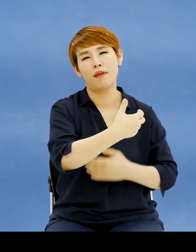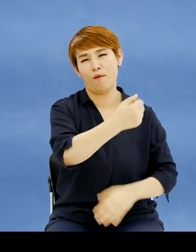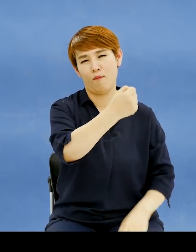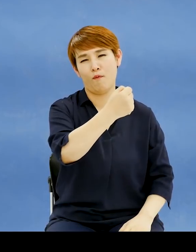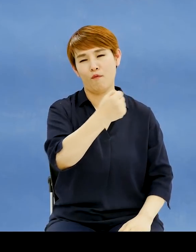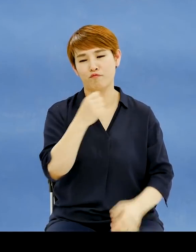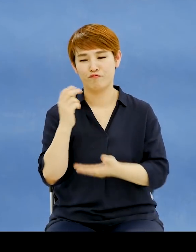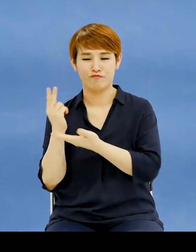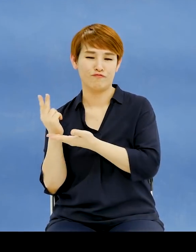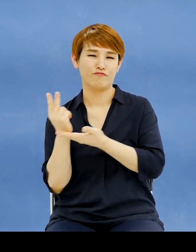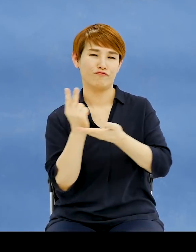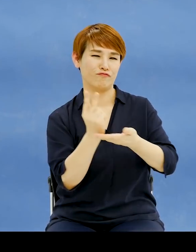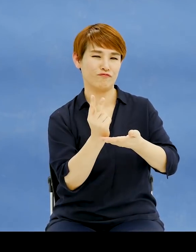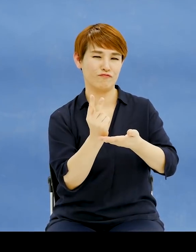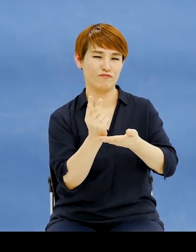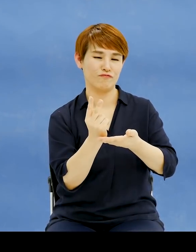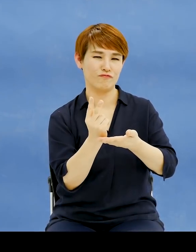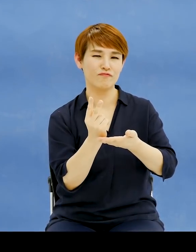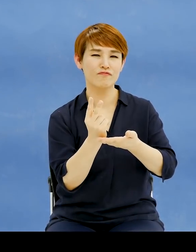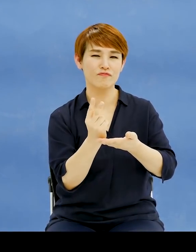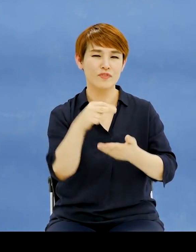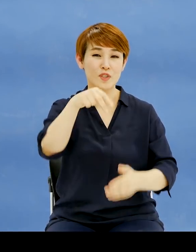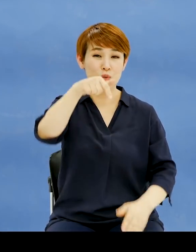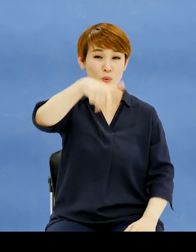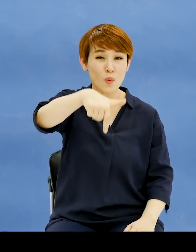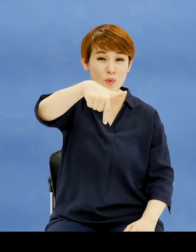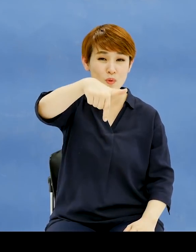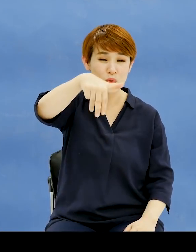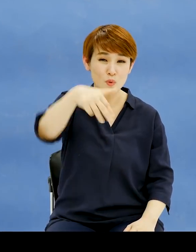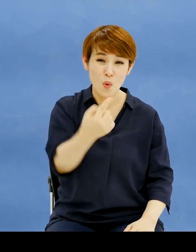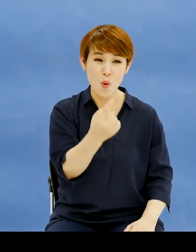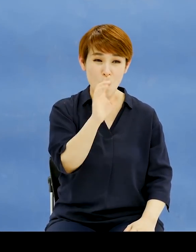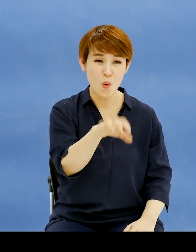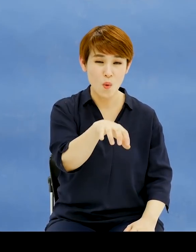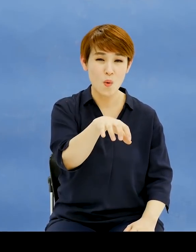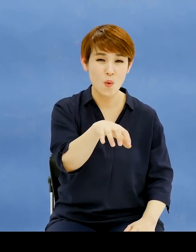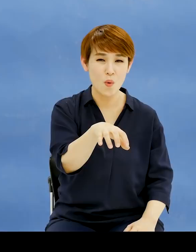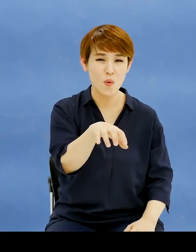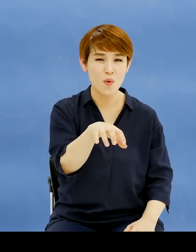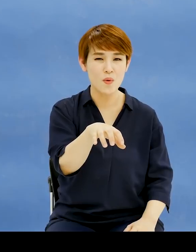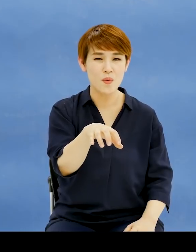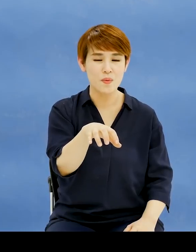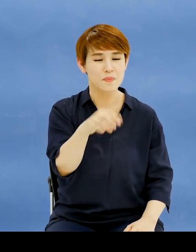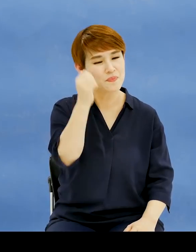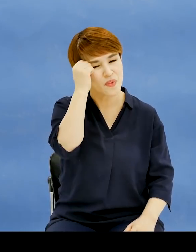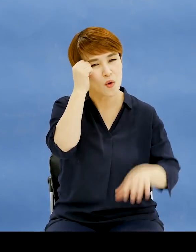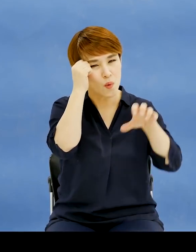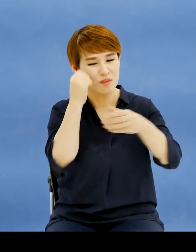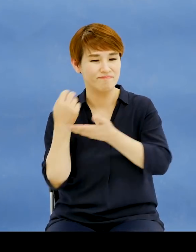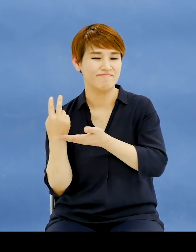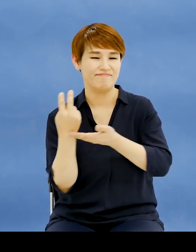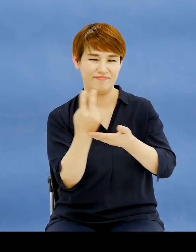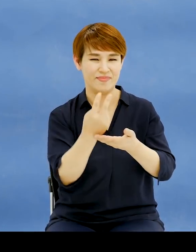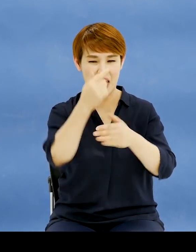교회에서 너무 이제 은혜 받았다고 저희를 그 속초에 있는 어떤 콘도에 넣어주셨어요. 네. 그래서 예. 예배팀이랑 예.